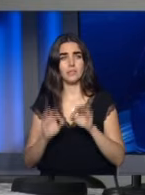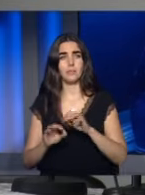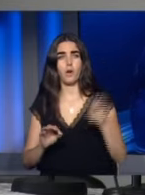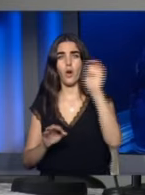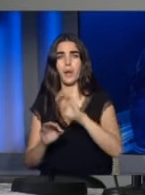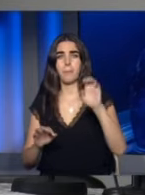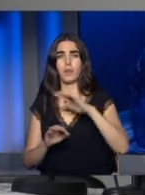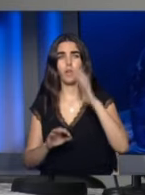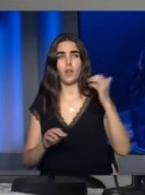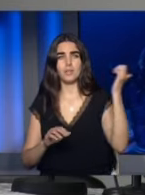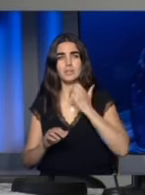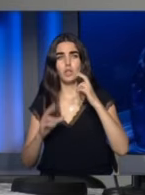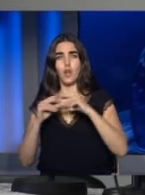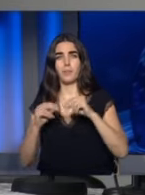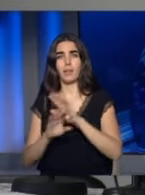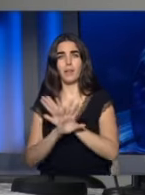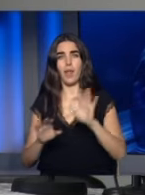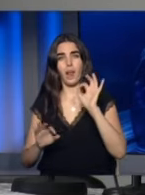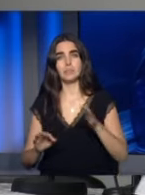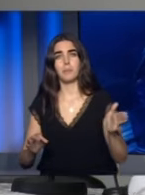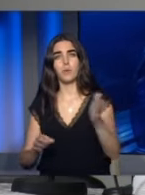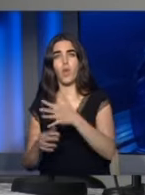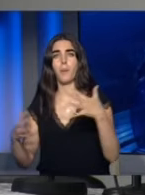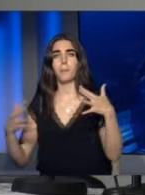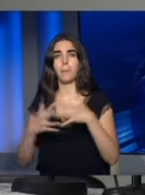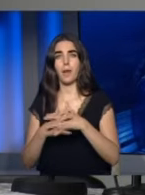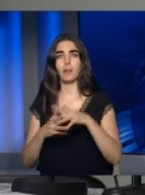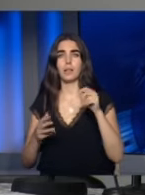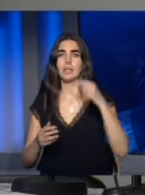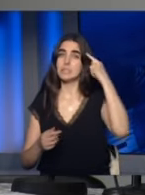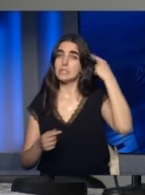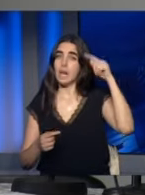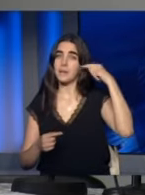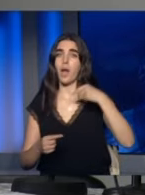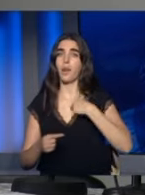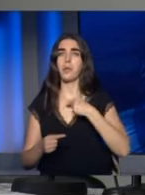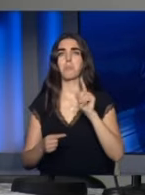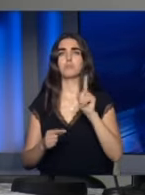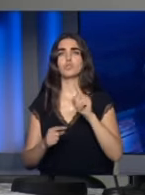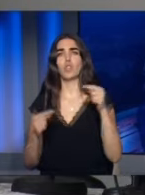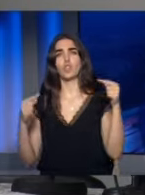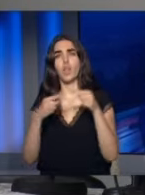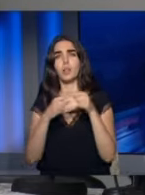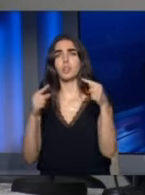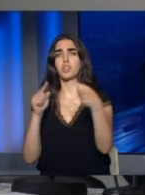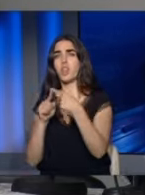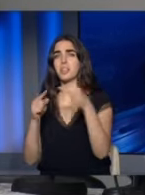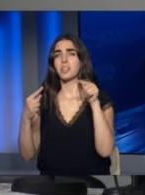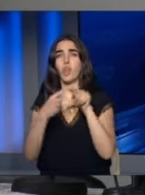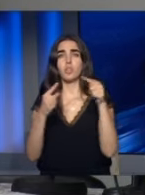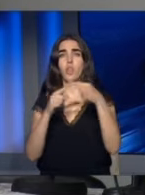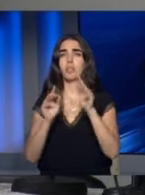الاخوه المسلم اخ المسلم شاء وا ابى ولا